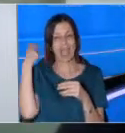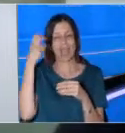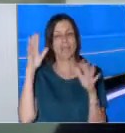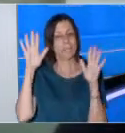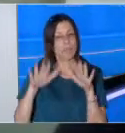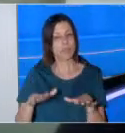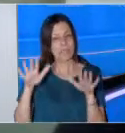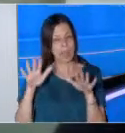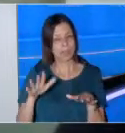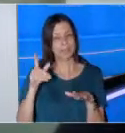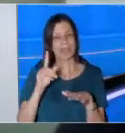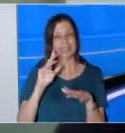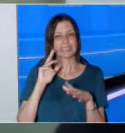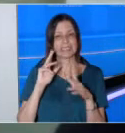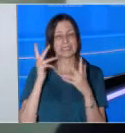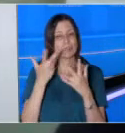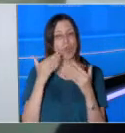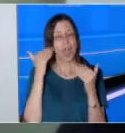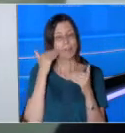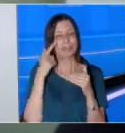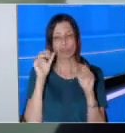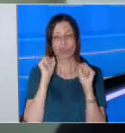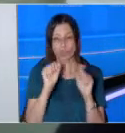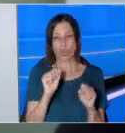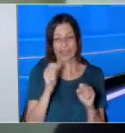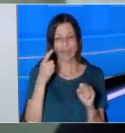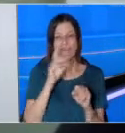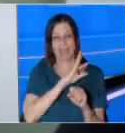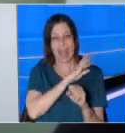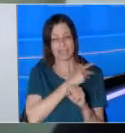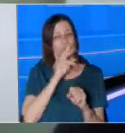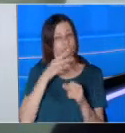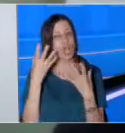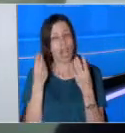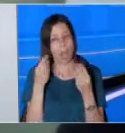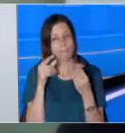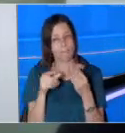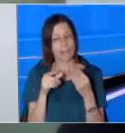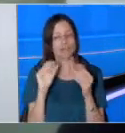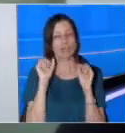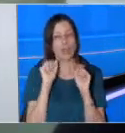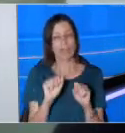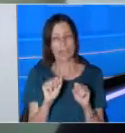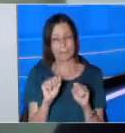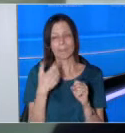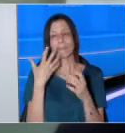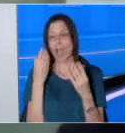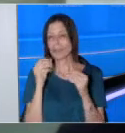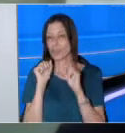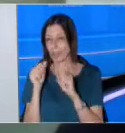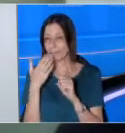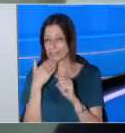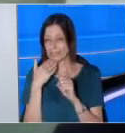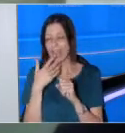המוסלמי והציבור האמריקאי שתומך בפלסטינים, צריך להגיד את האמת, יש גם רבים כאלו, רבים תומכים בישראל, עדיין הרוב